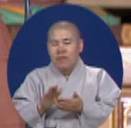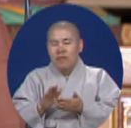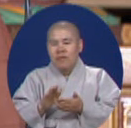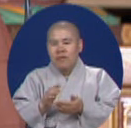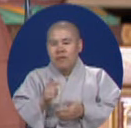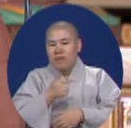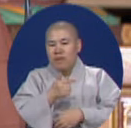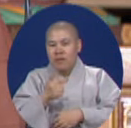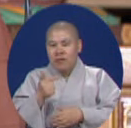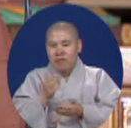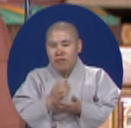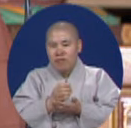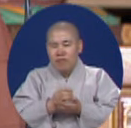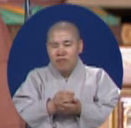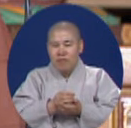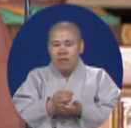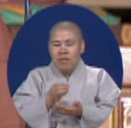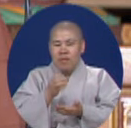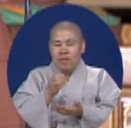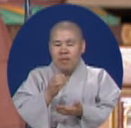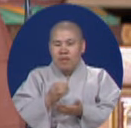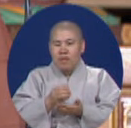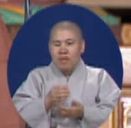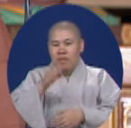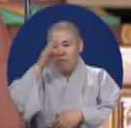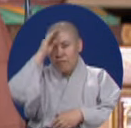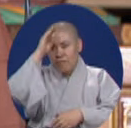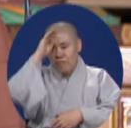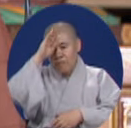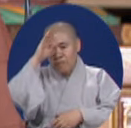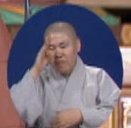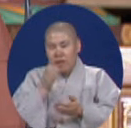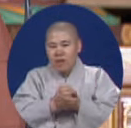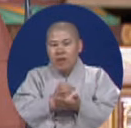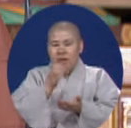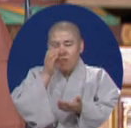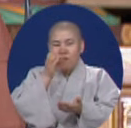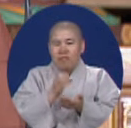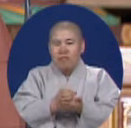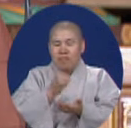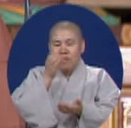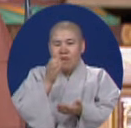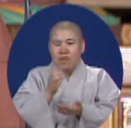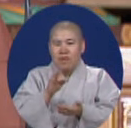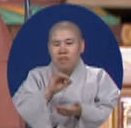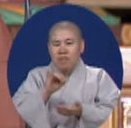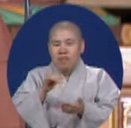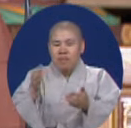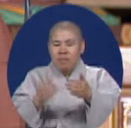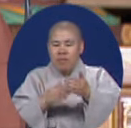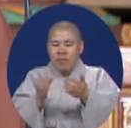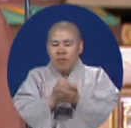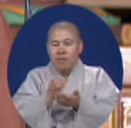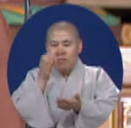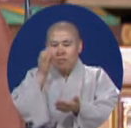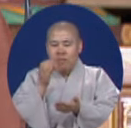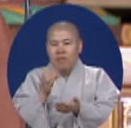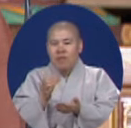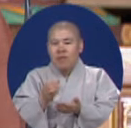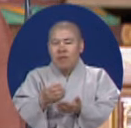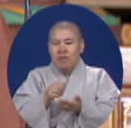빈병이다 이러면 병이 없는 게 아니라 병 안에 물건이 없는 걸 빈병이라고 하고, 빈집이라고 그러면 집이